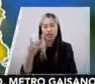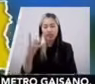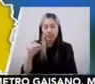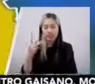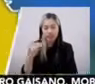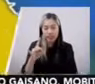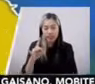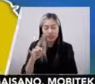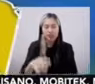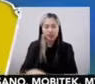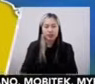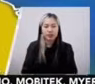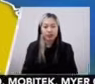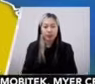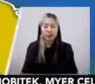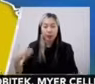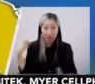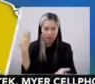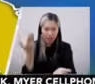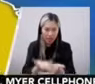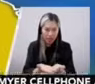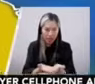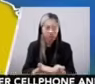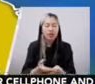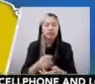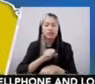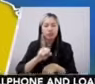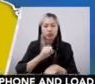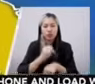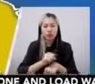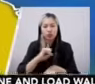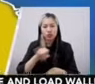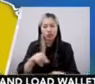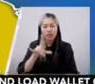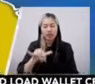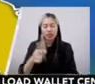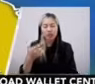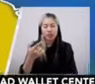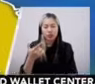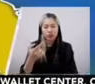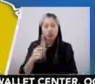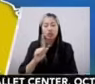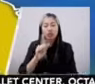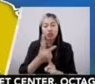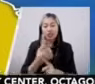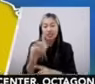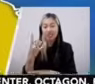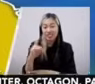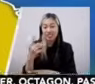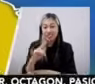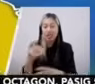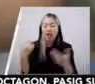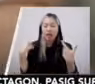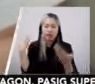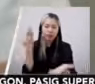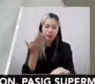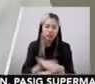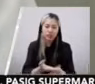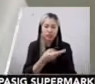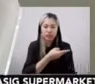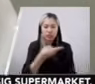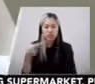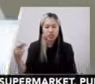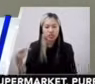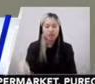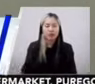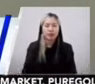sa Singapore noong July 21. At August 18, may record din ng kanyang pagdating sa Batam, Indonesia. May mga